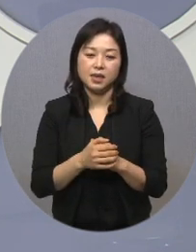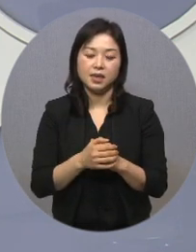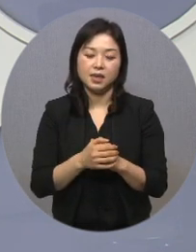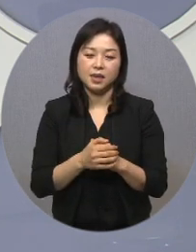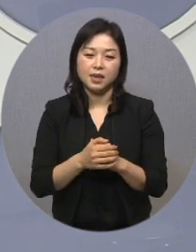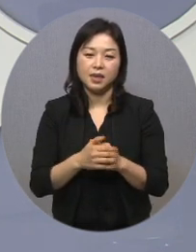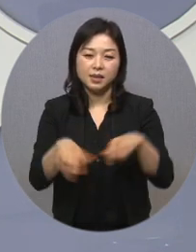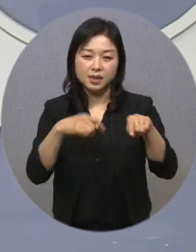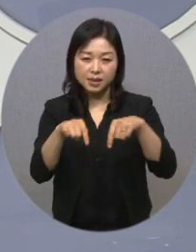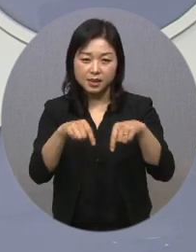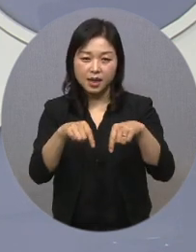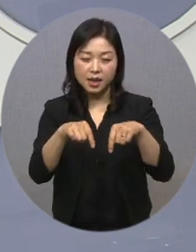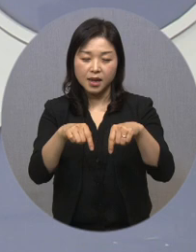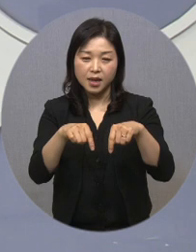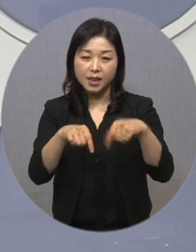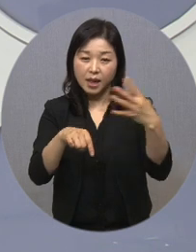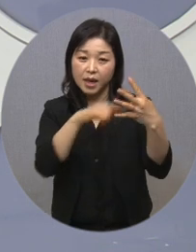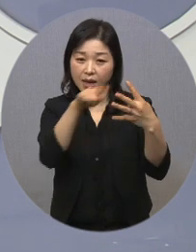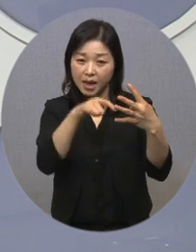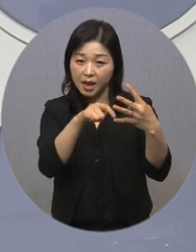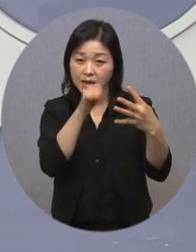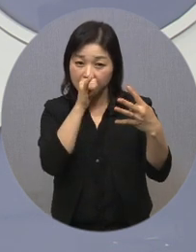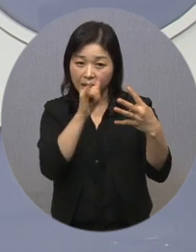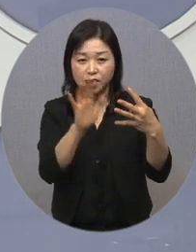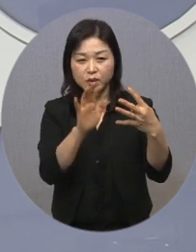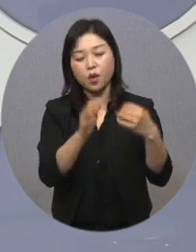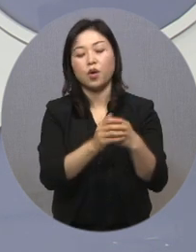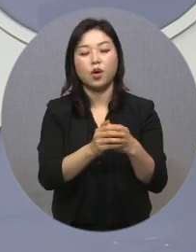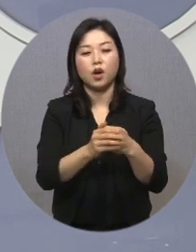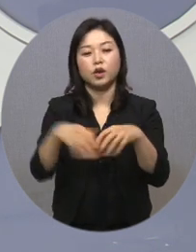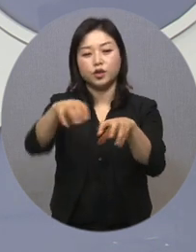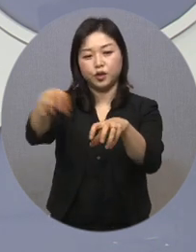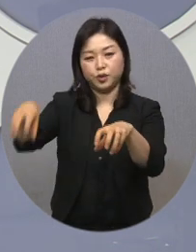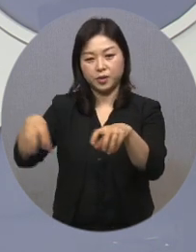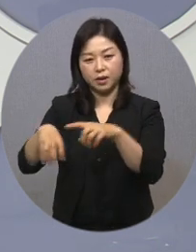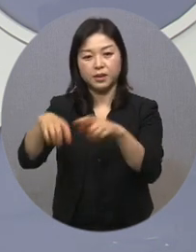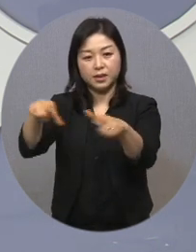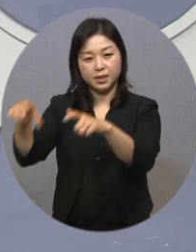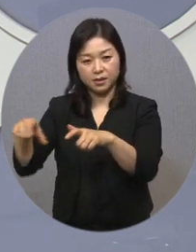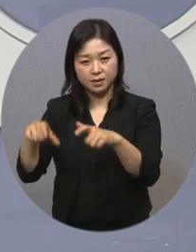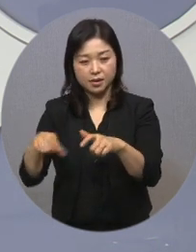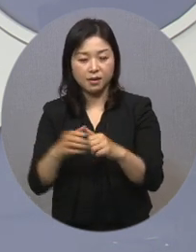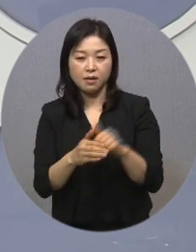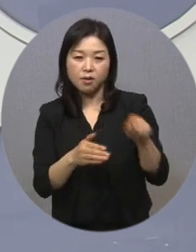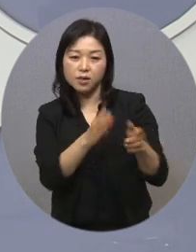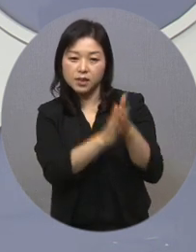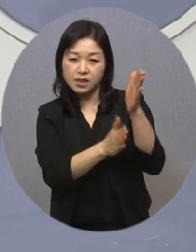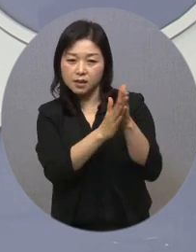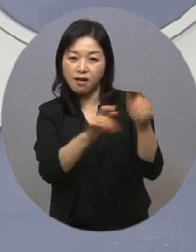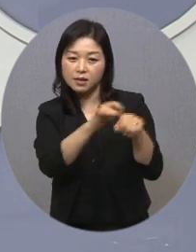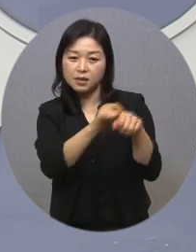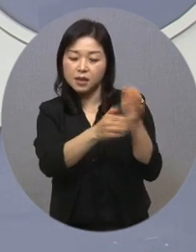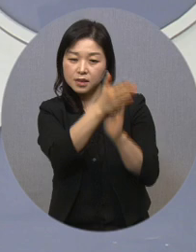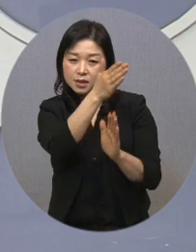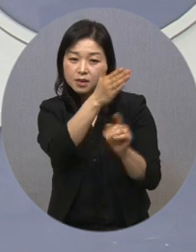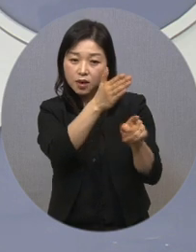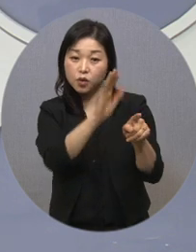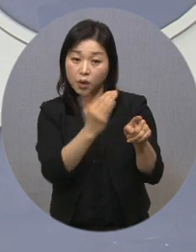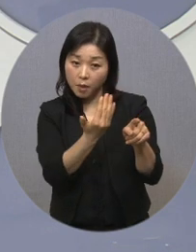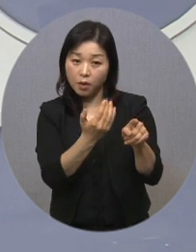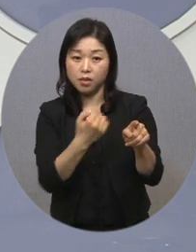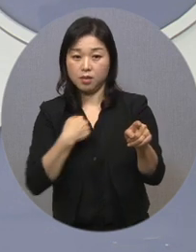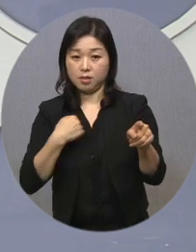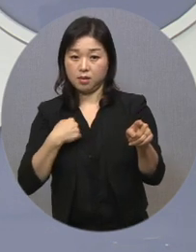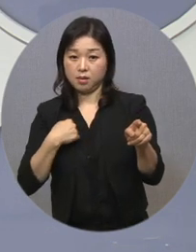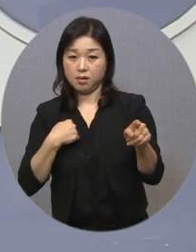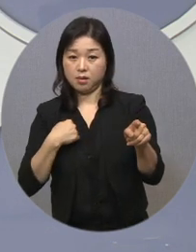지자체에 있다기보다 주변 지자체가 이 시가 특례시가 되면